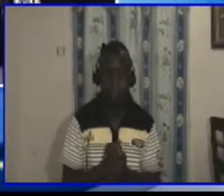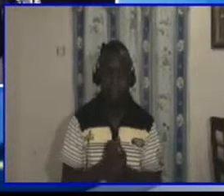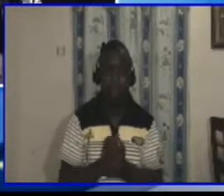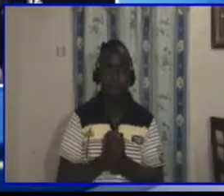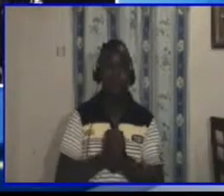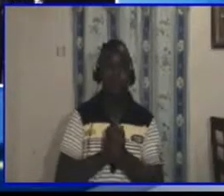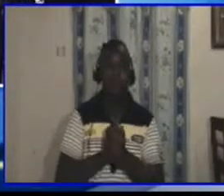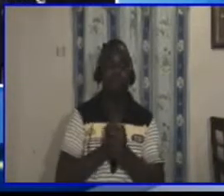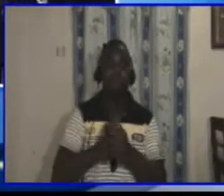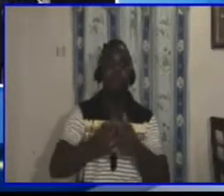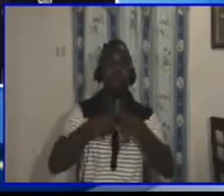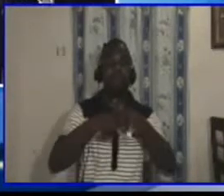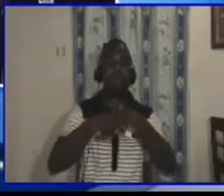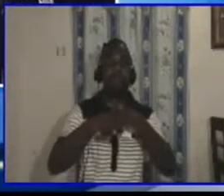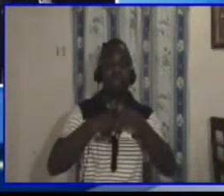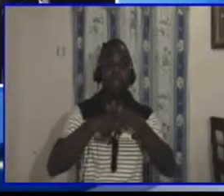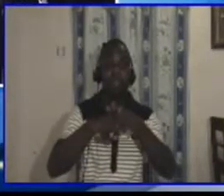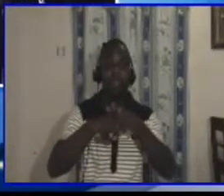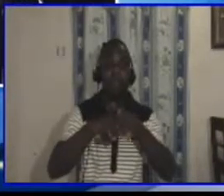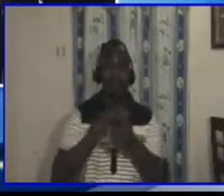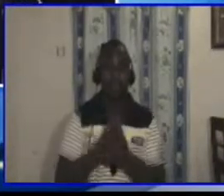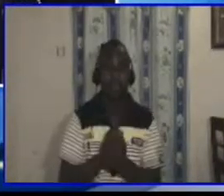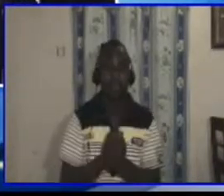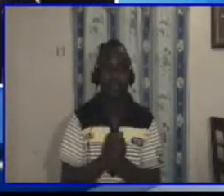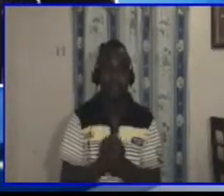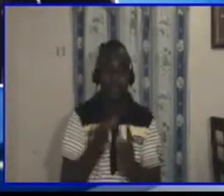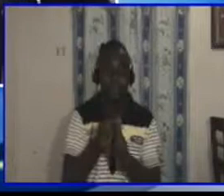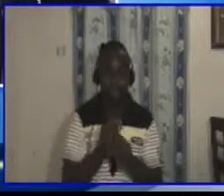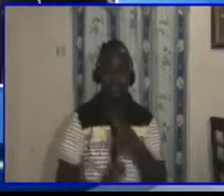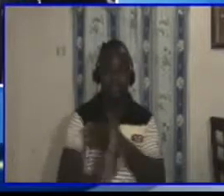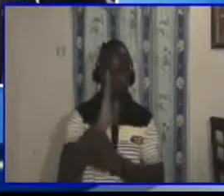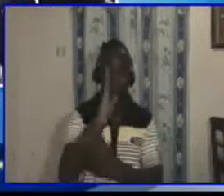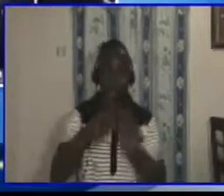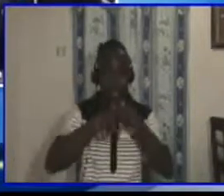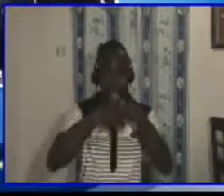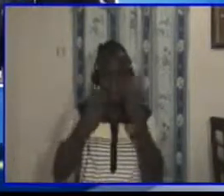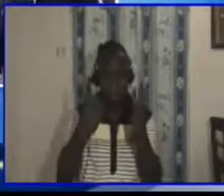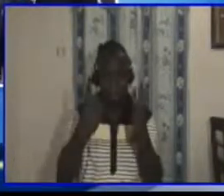il vangelo originale del regno di dio